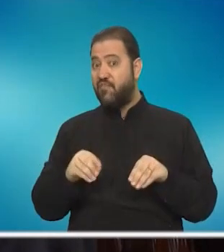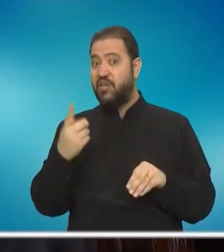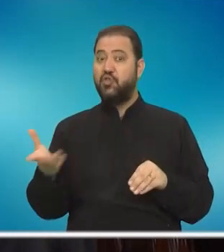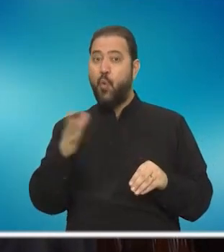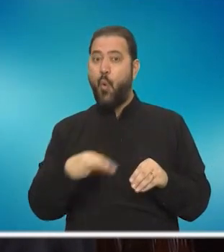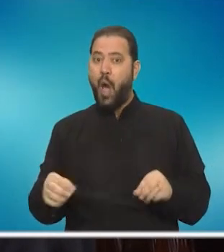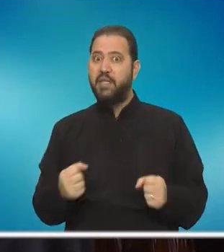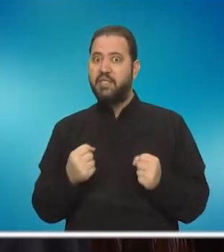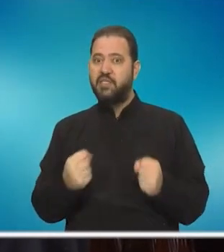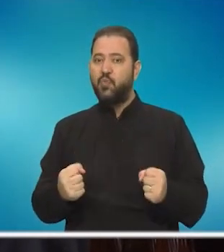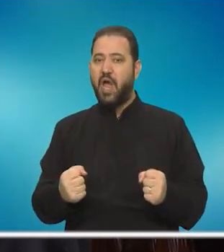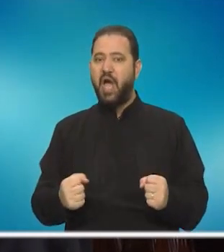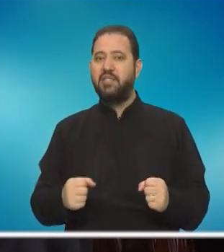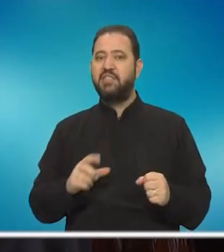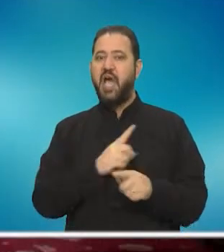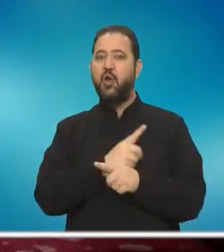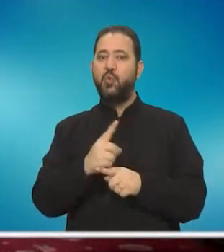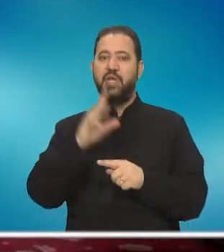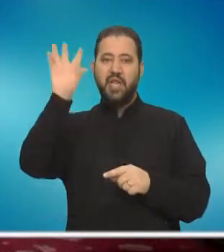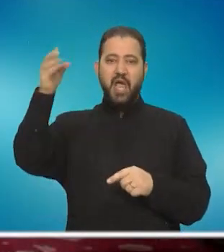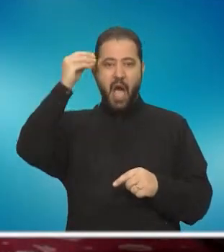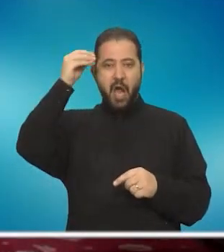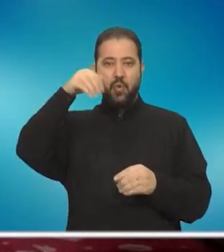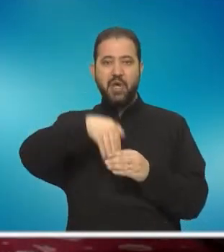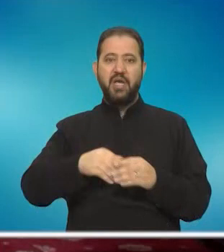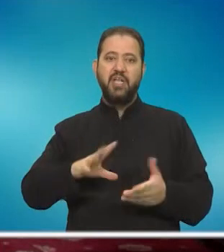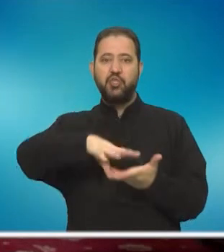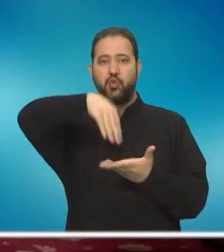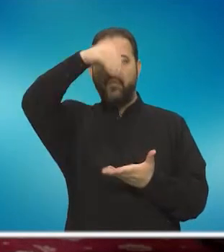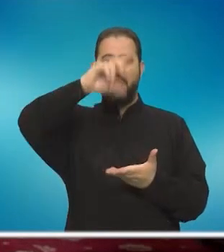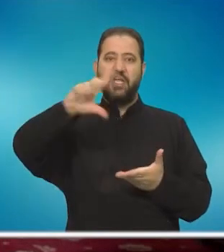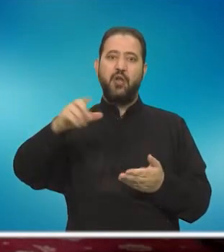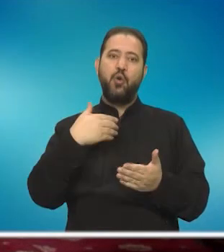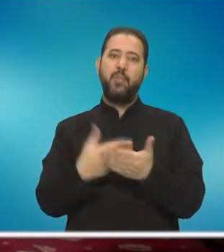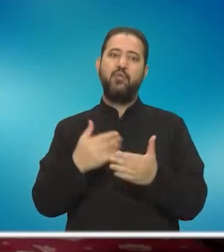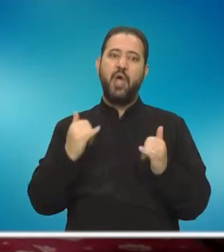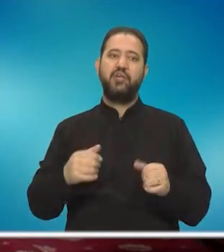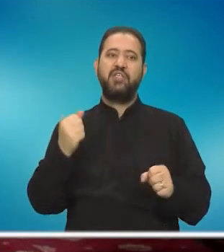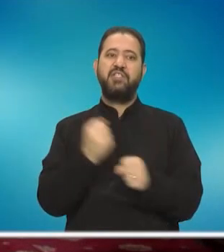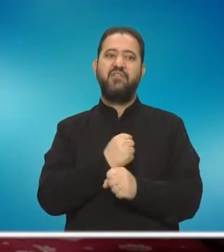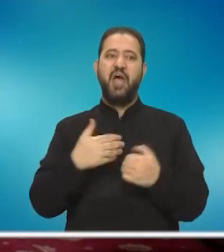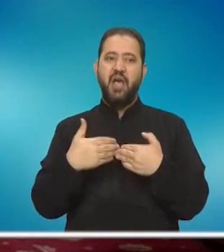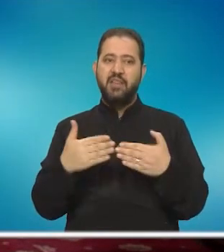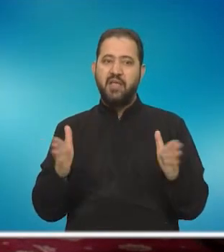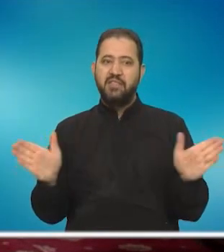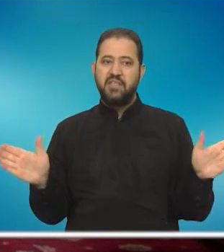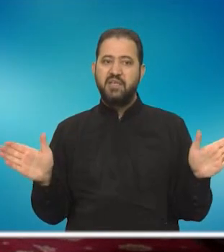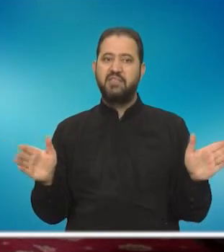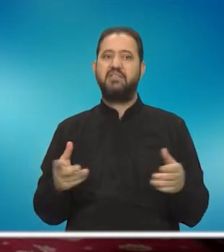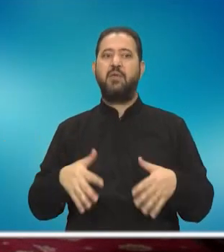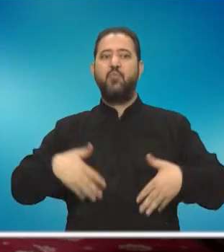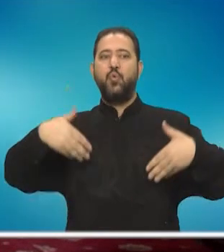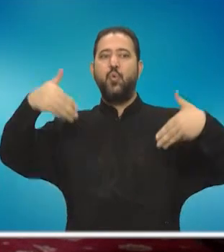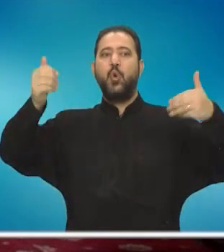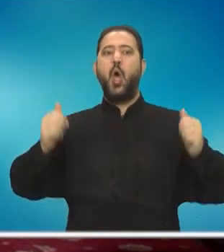altă siguranță, dar și garanție a lucrării Harului în propriile suflete, pentru ca acestea să devină deschise, să